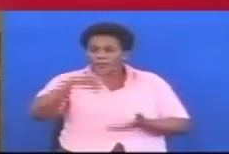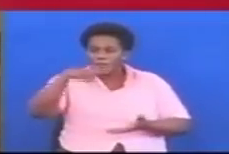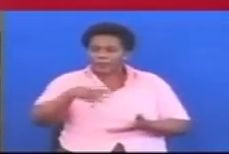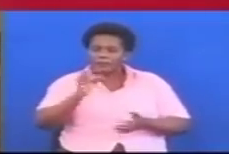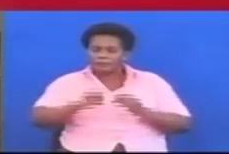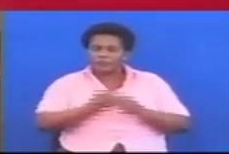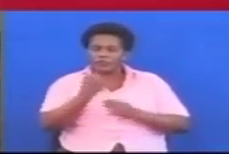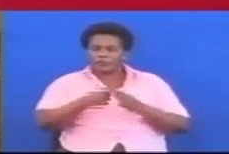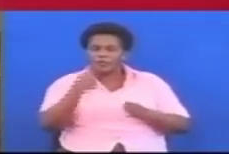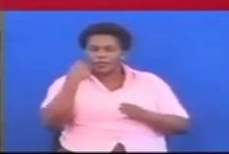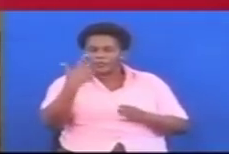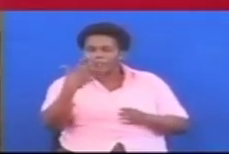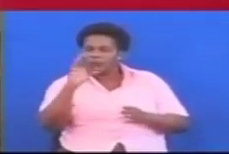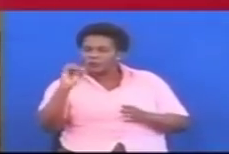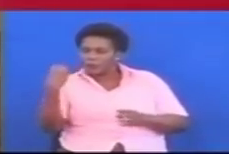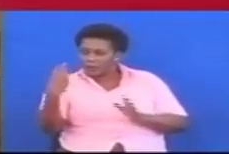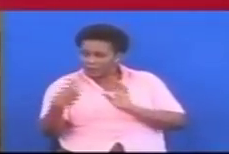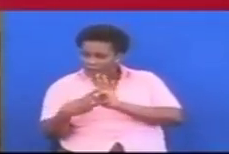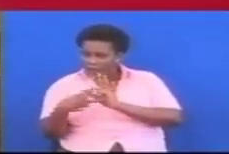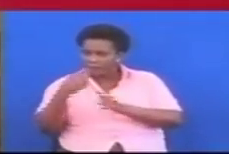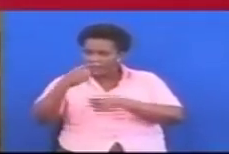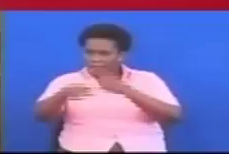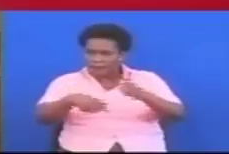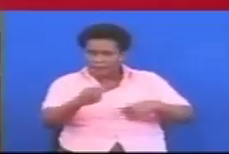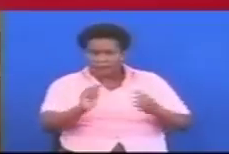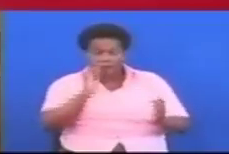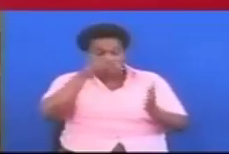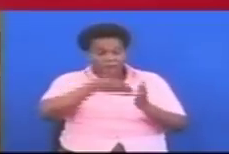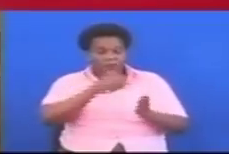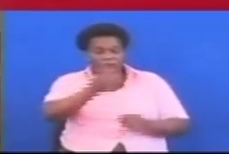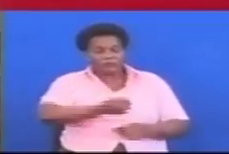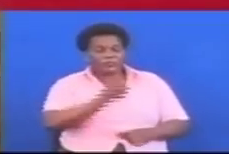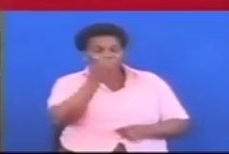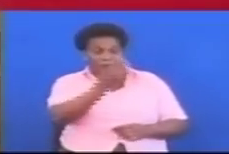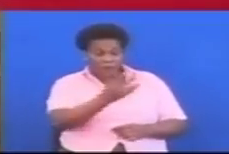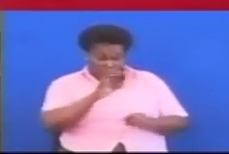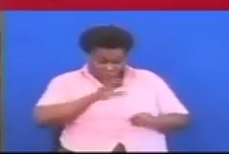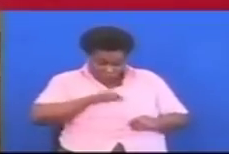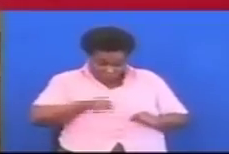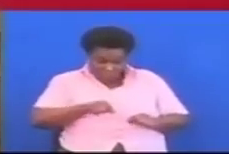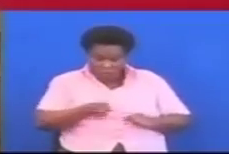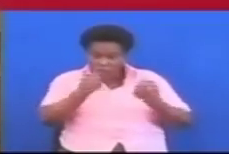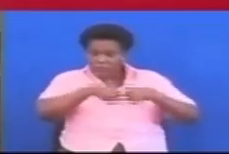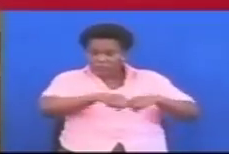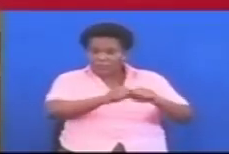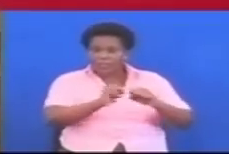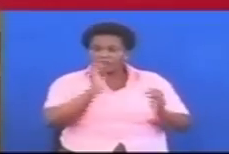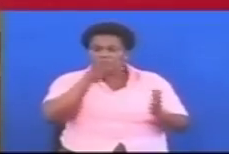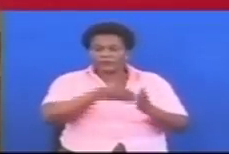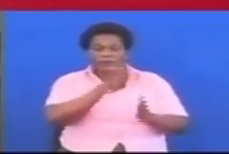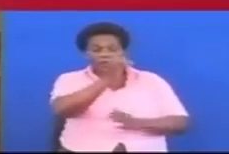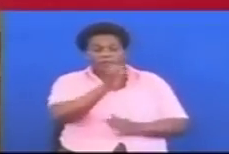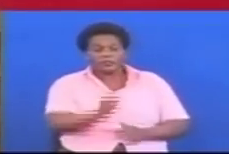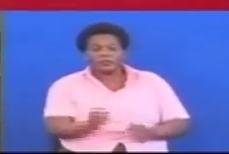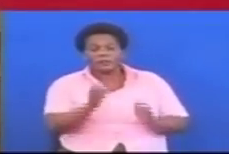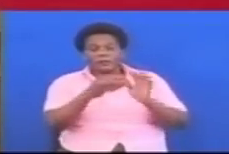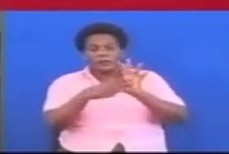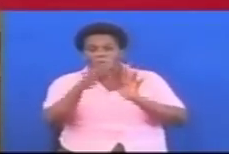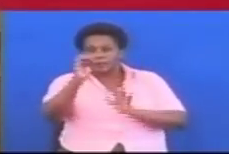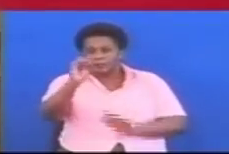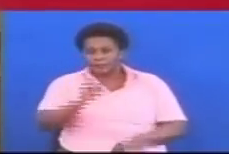milioni 508 inaendelea na hadi kufikia mwezi Aprili mwaka huu utekelezaji wa awamu hiyo umefikia